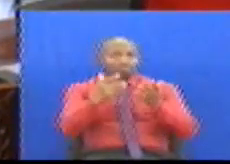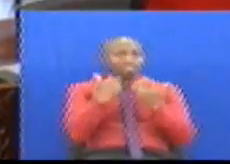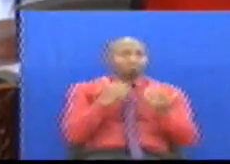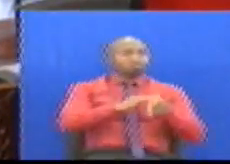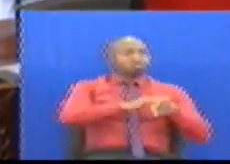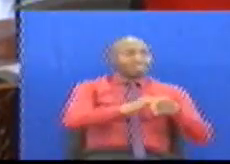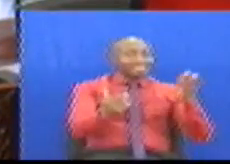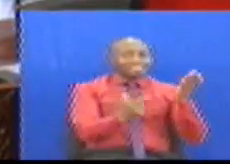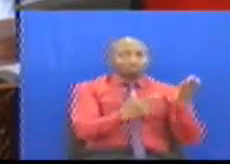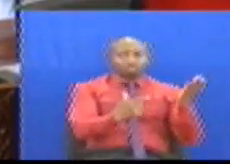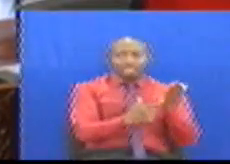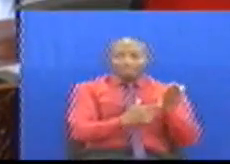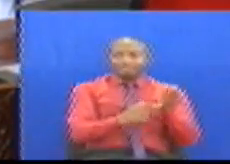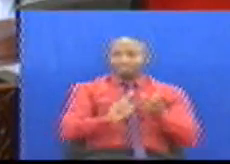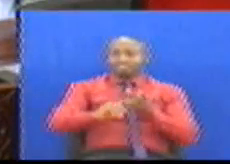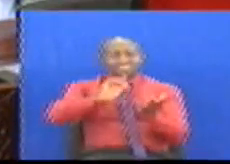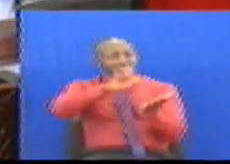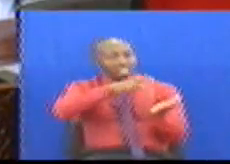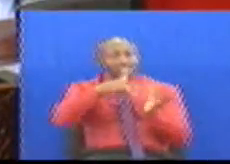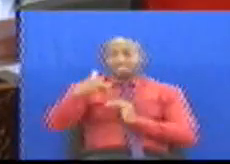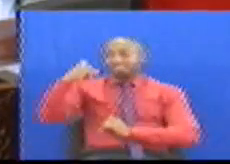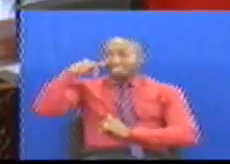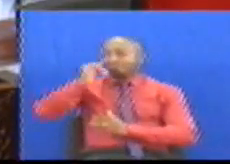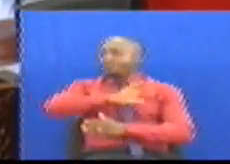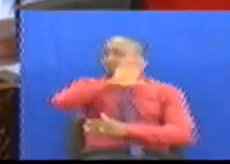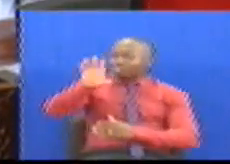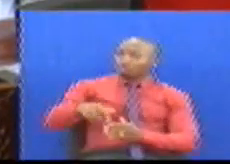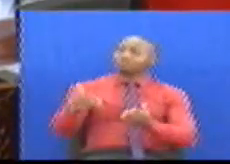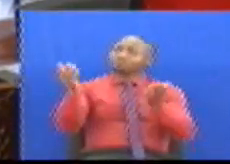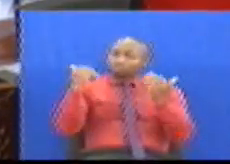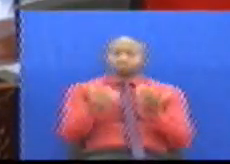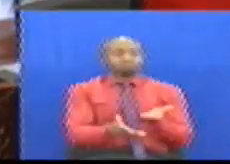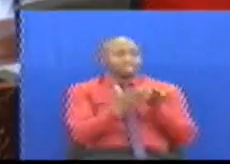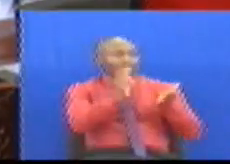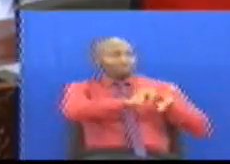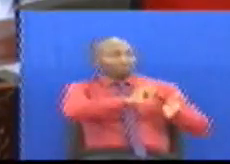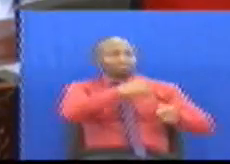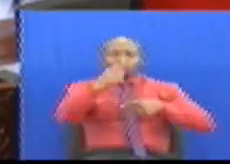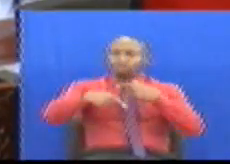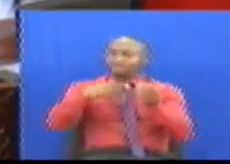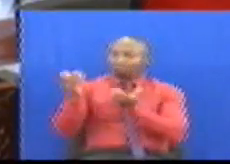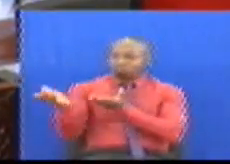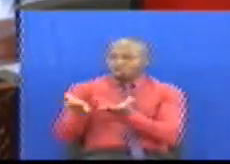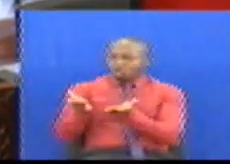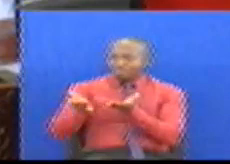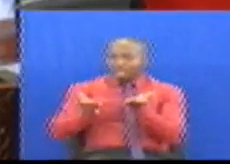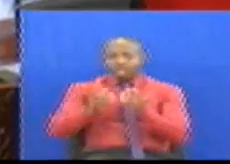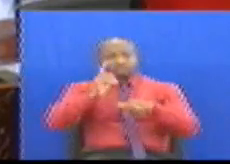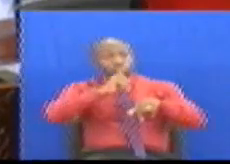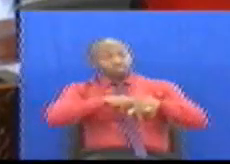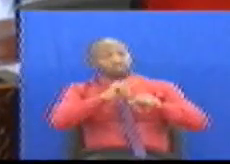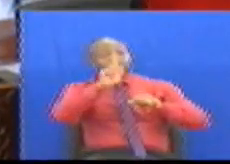tutatumia teknolojia ya tehama, tablet, simu, vyote hivi vinaweza kumsaidia mwanafunzi kuendelea na masomo yake akiwa